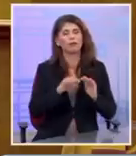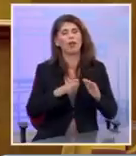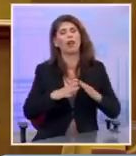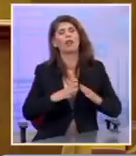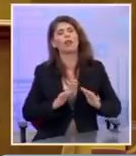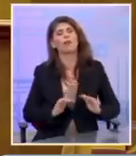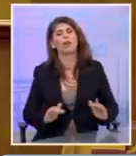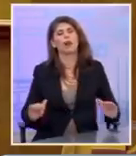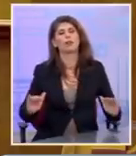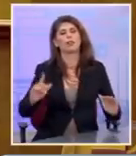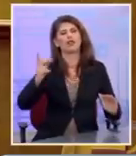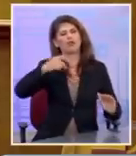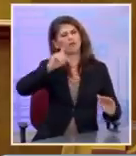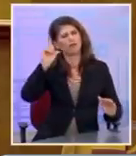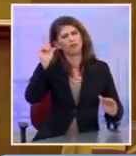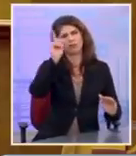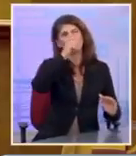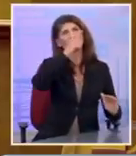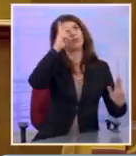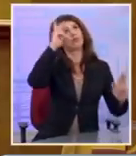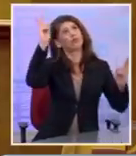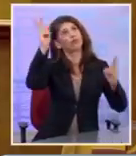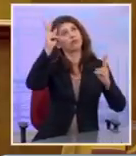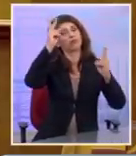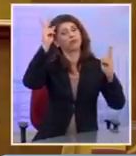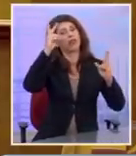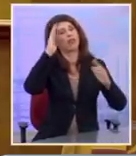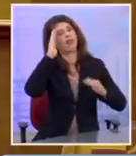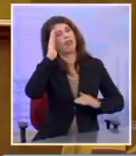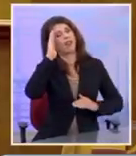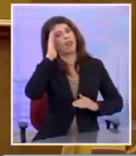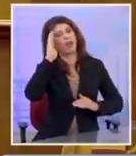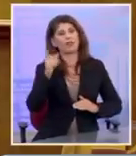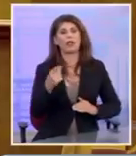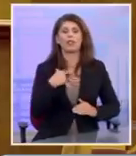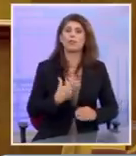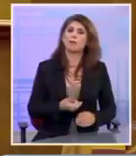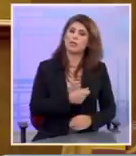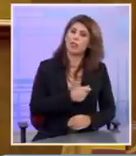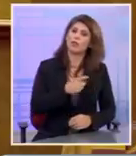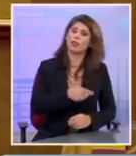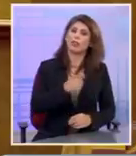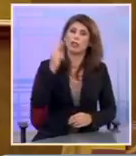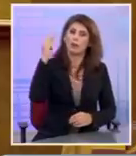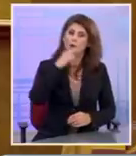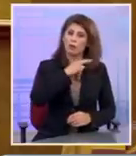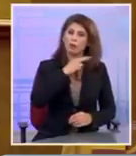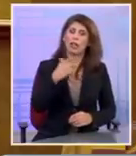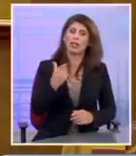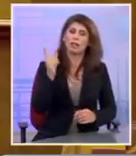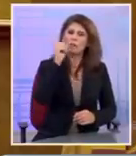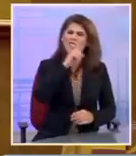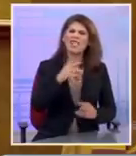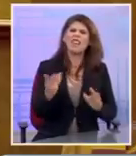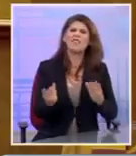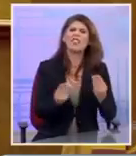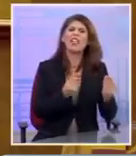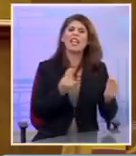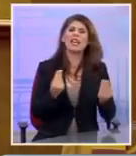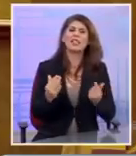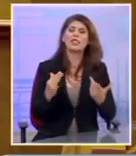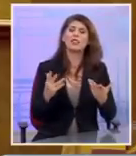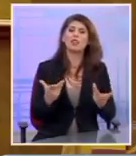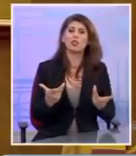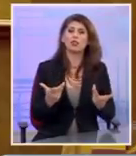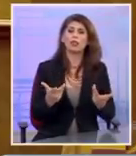του συννεφάκι και θεωρεί πως είναι πρωθυπουργός. Έχει την ψευδαίσθηση